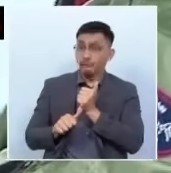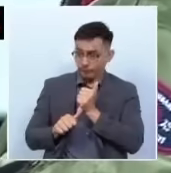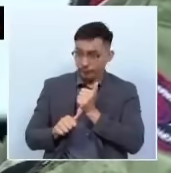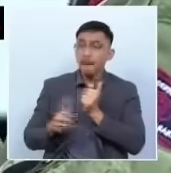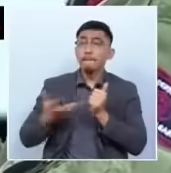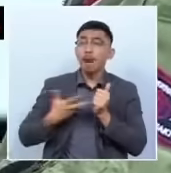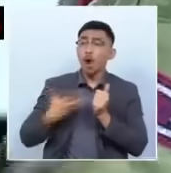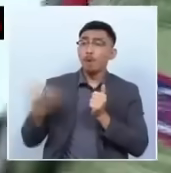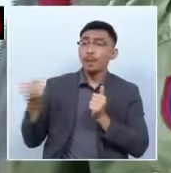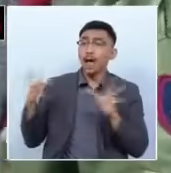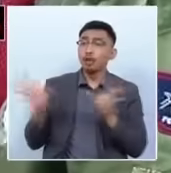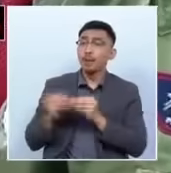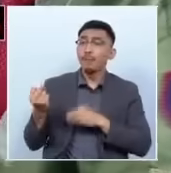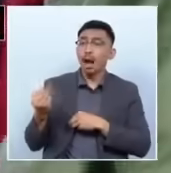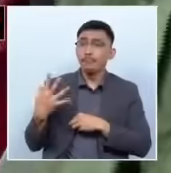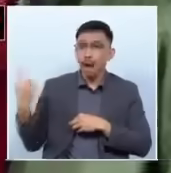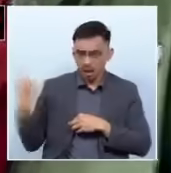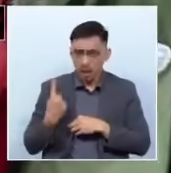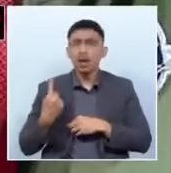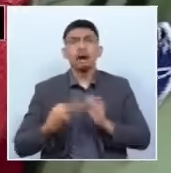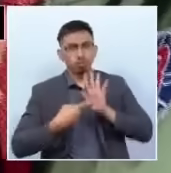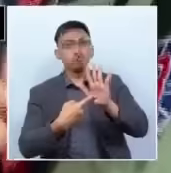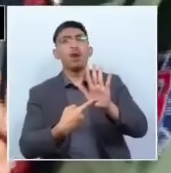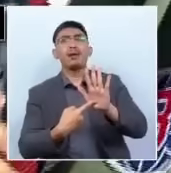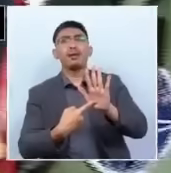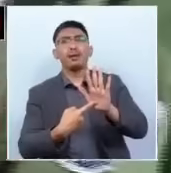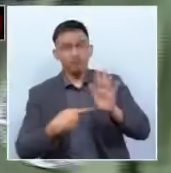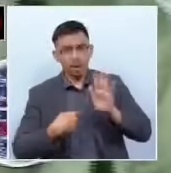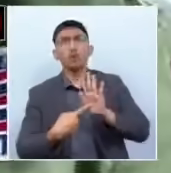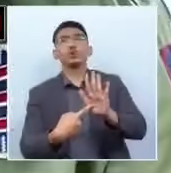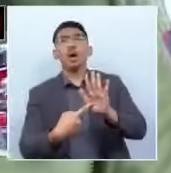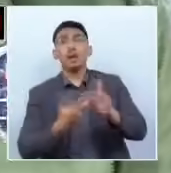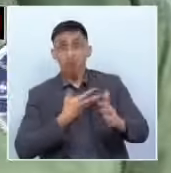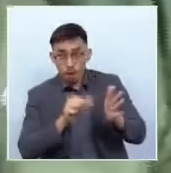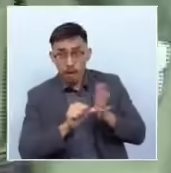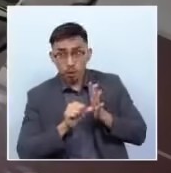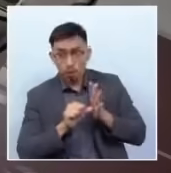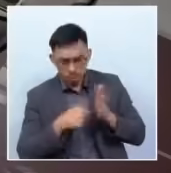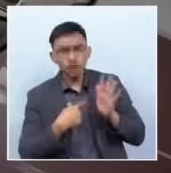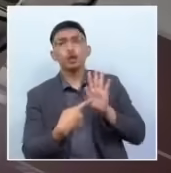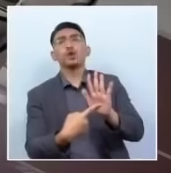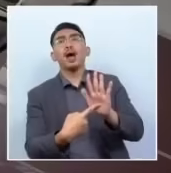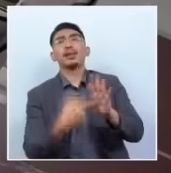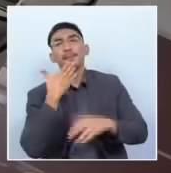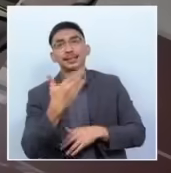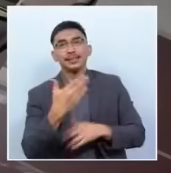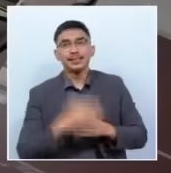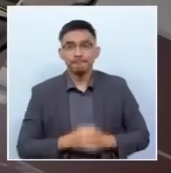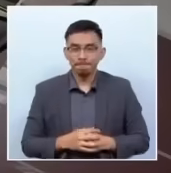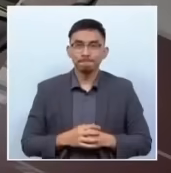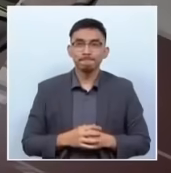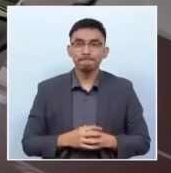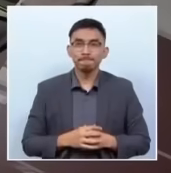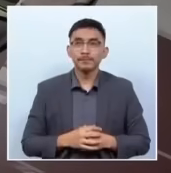ke sini akan saya Tunjukkan akan saya Tunjukkan kalau anda mau membantu Terima kasih baik terima kasih Pak Oke